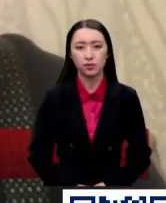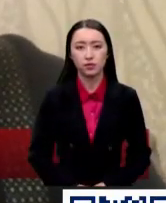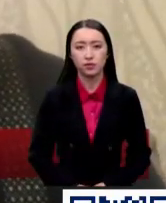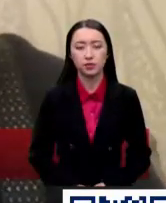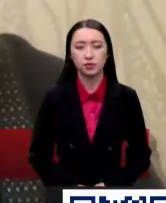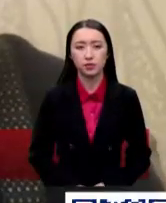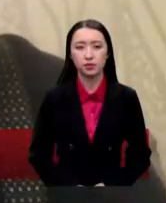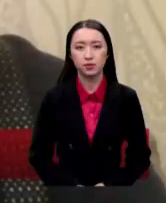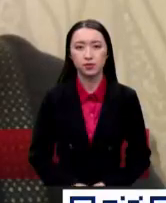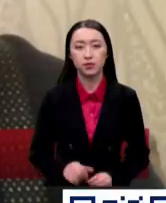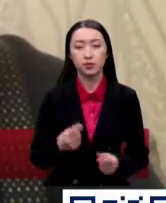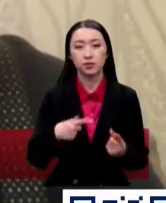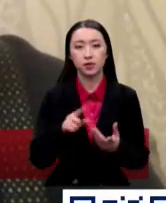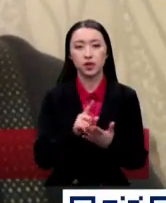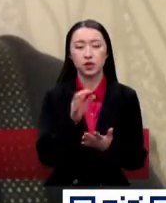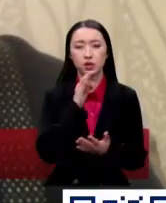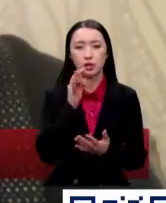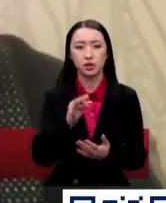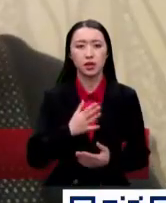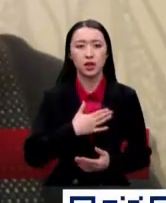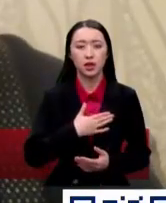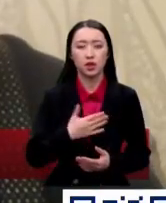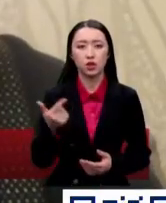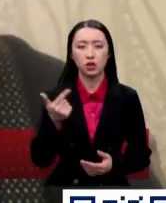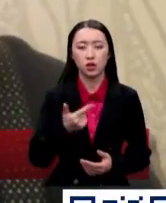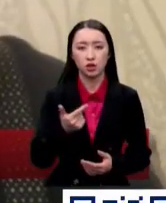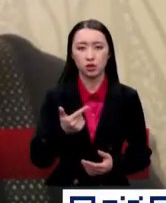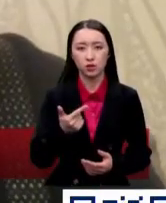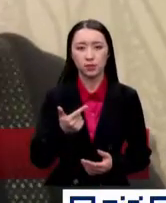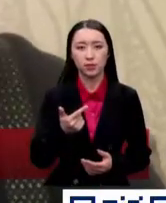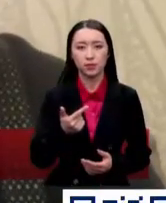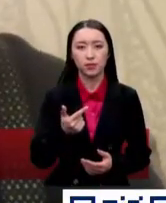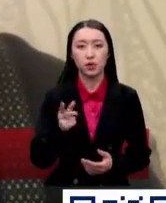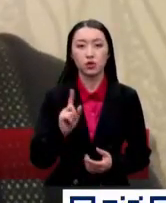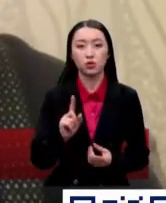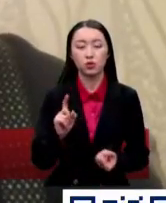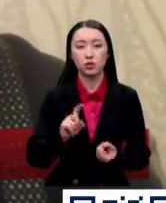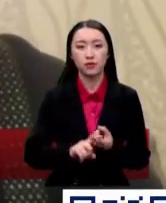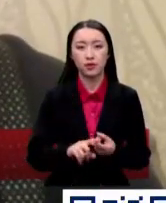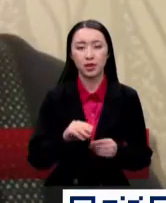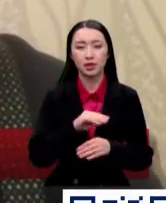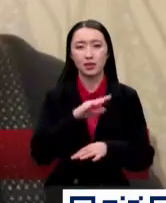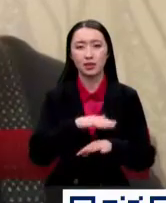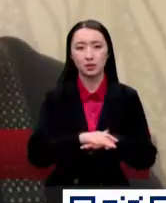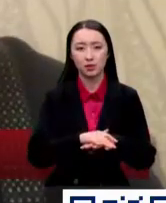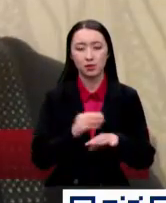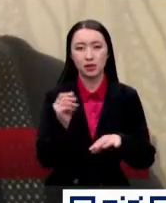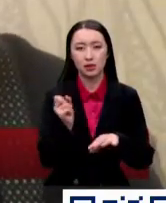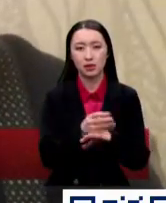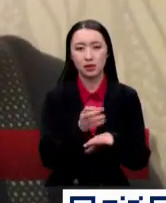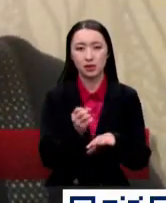должны сказать нашим согражданам, что касается депозитов и текущих